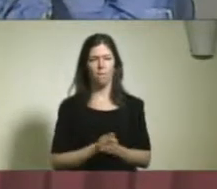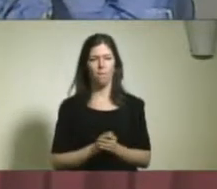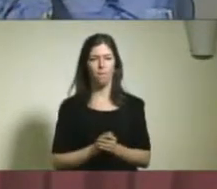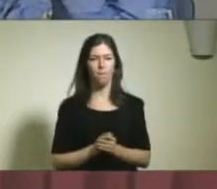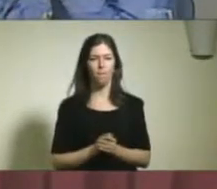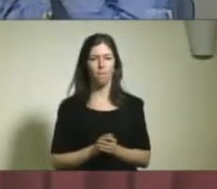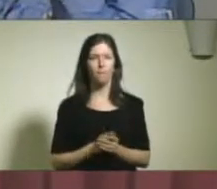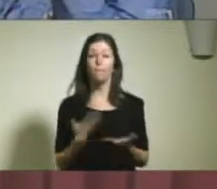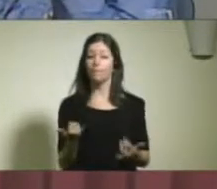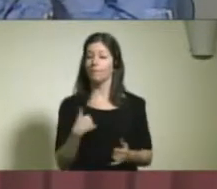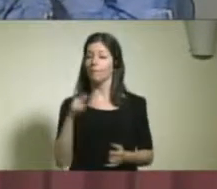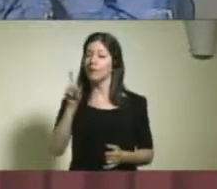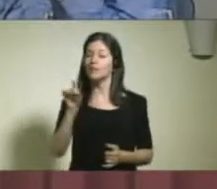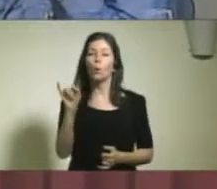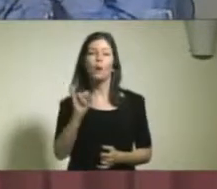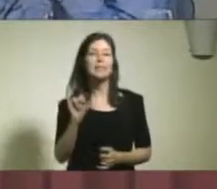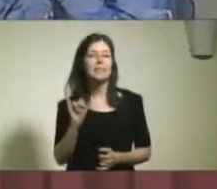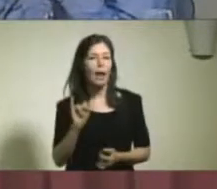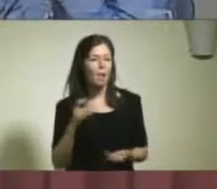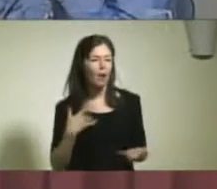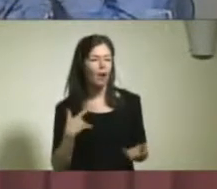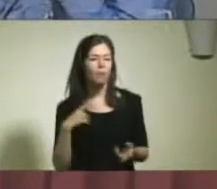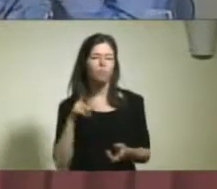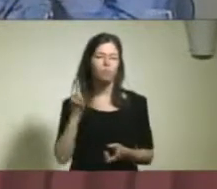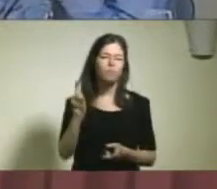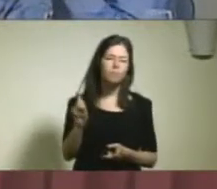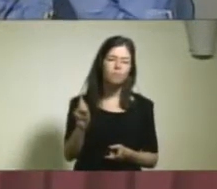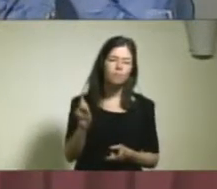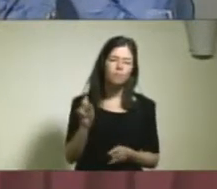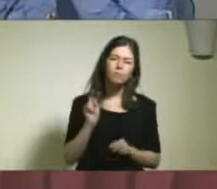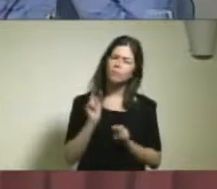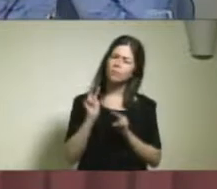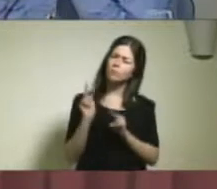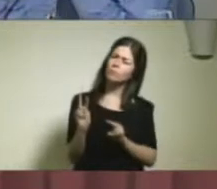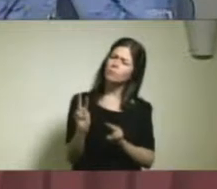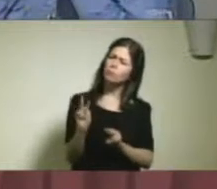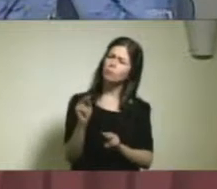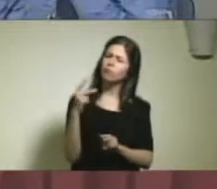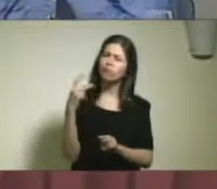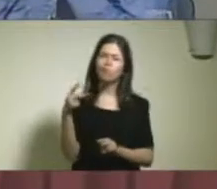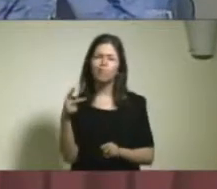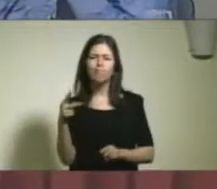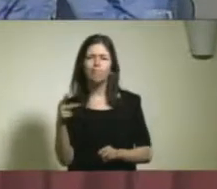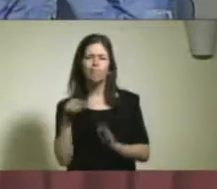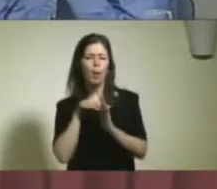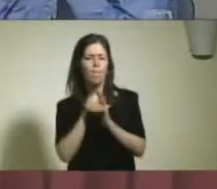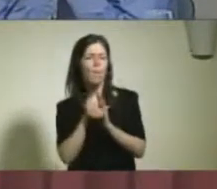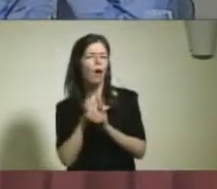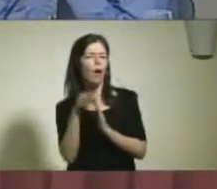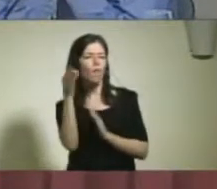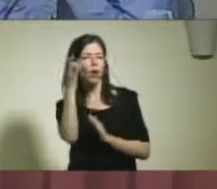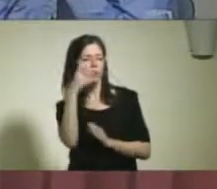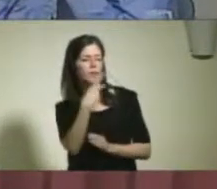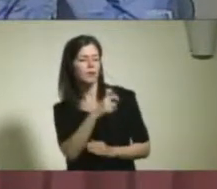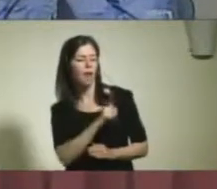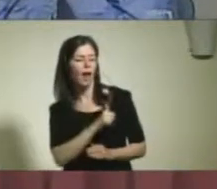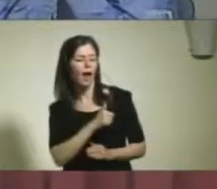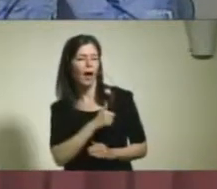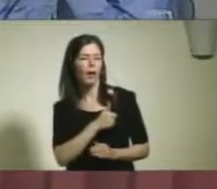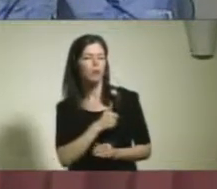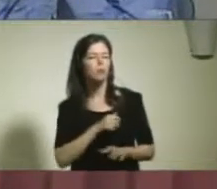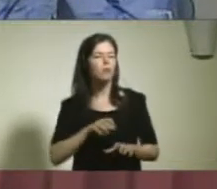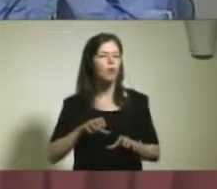Je m'intéresse à l'attitude et les actions des banques françaises et les